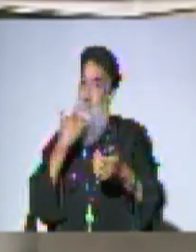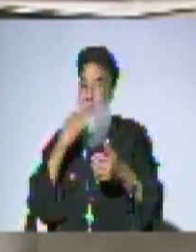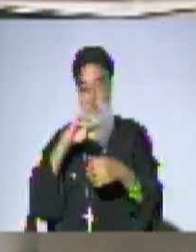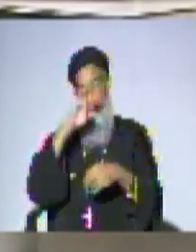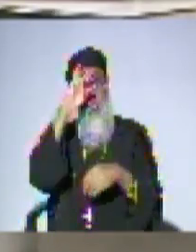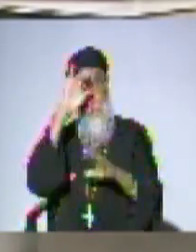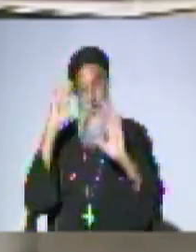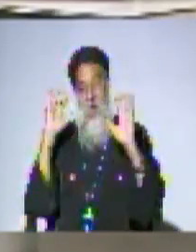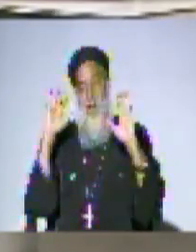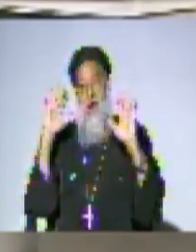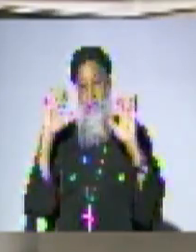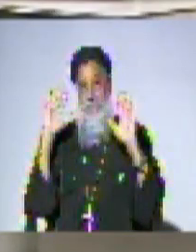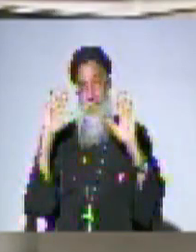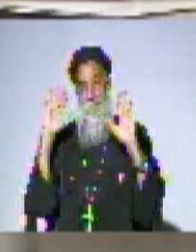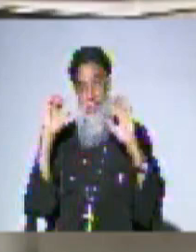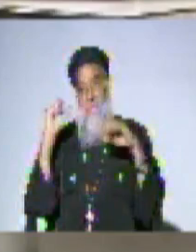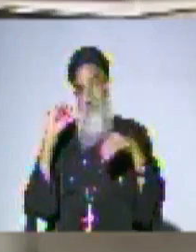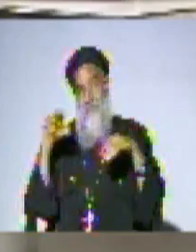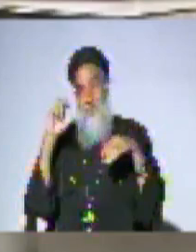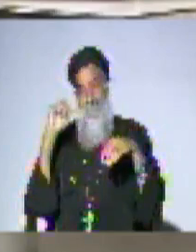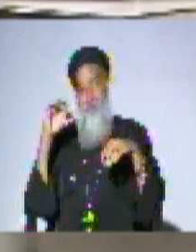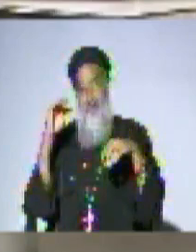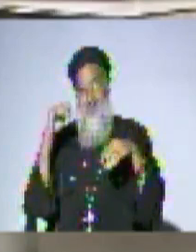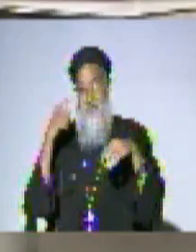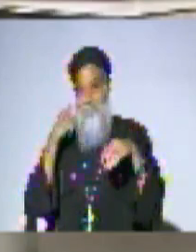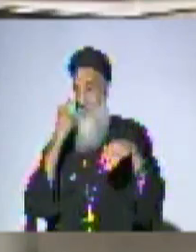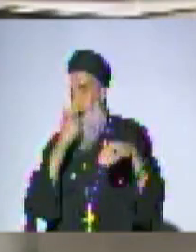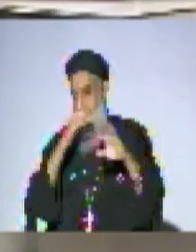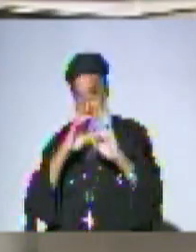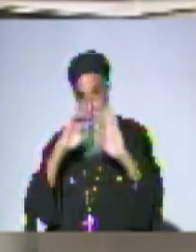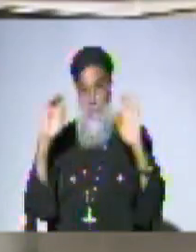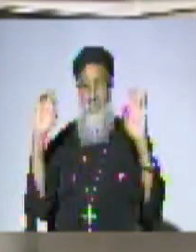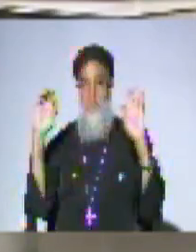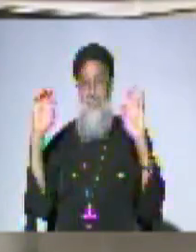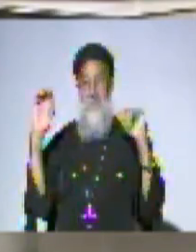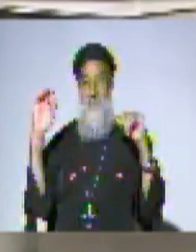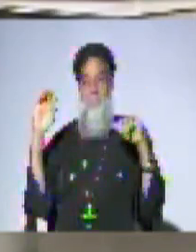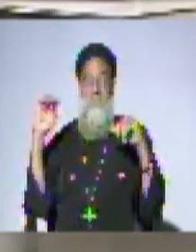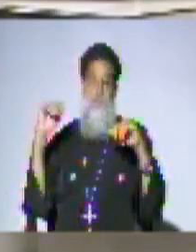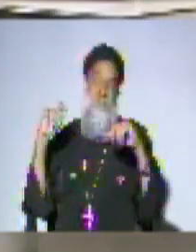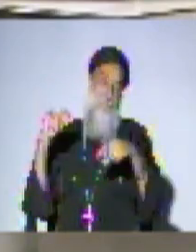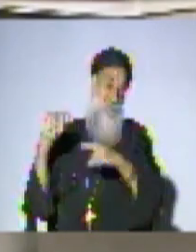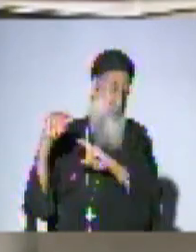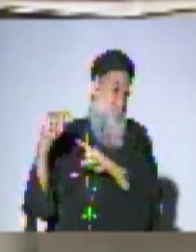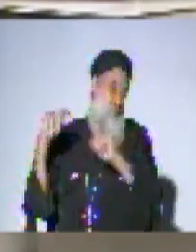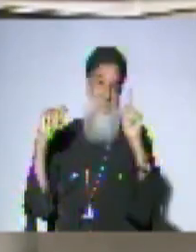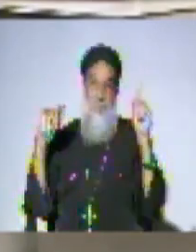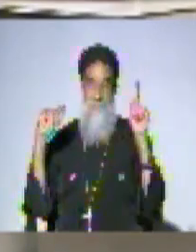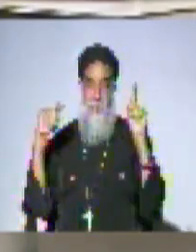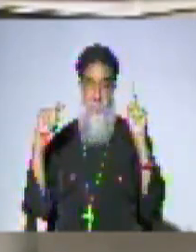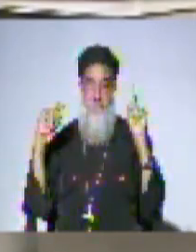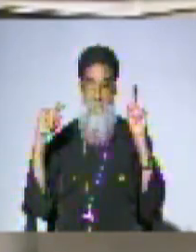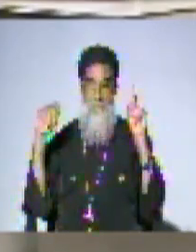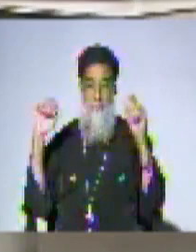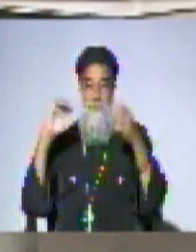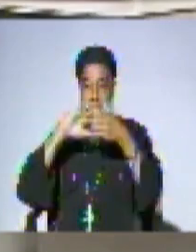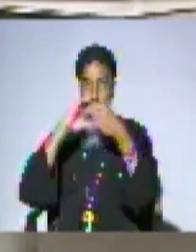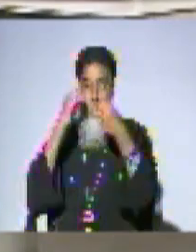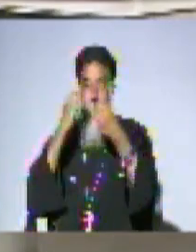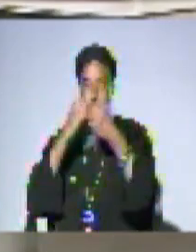شر، نور لا يدنى منه ولا يلتقي مع